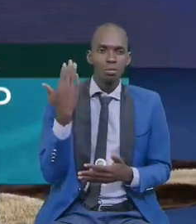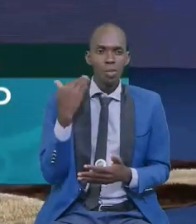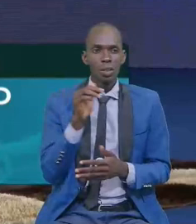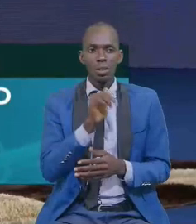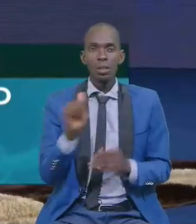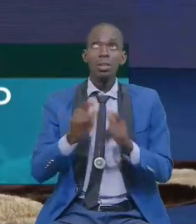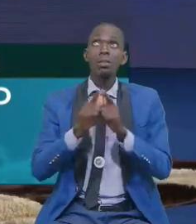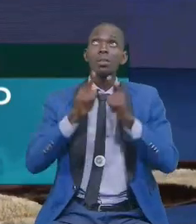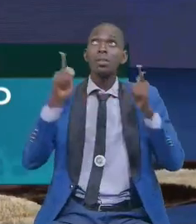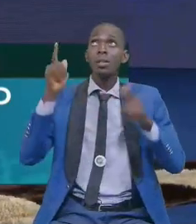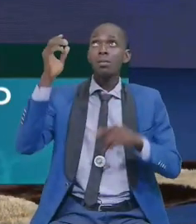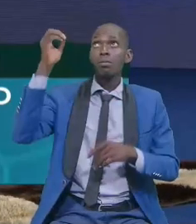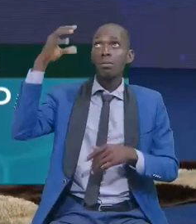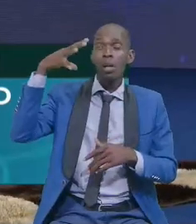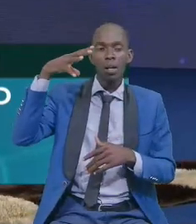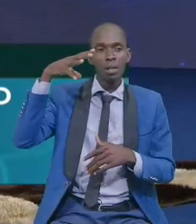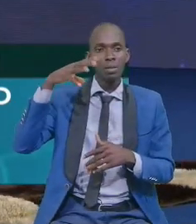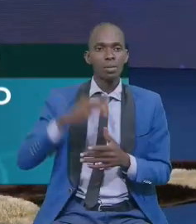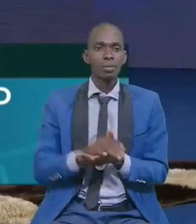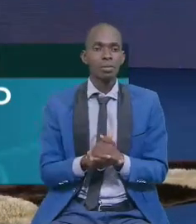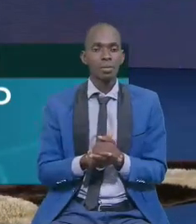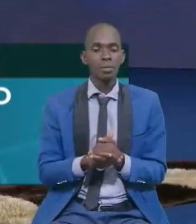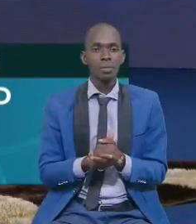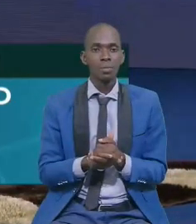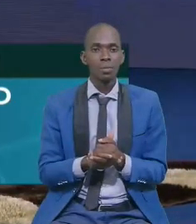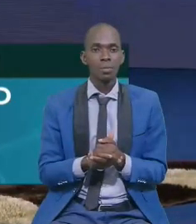Ce peuple assis dans les ténèbres a vu une grande lumière.